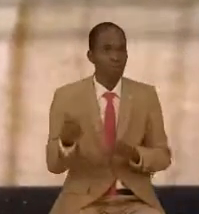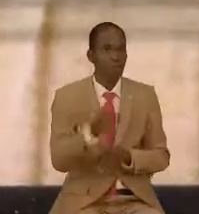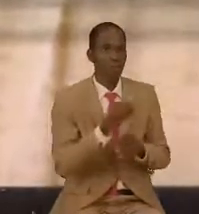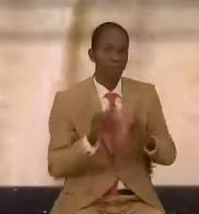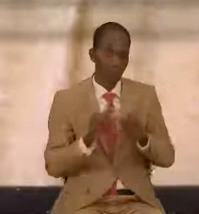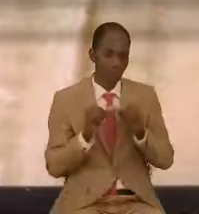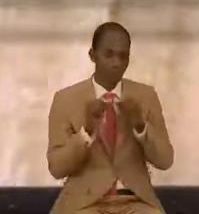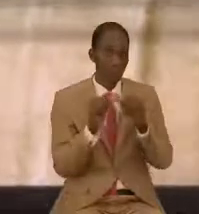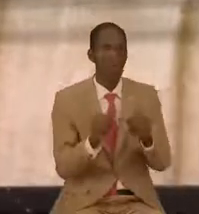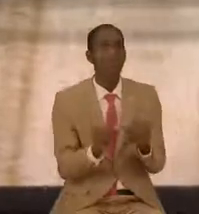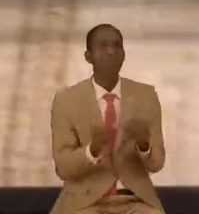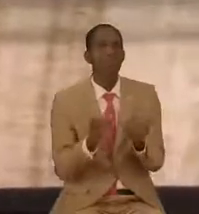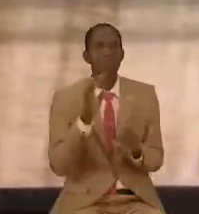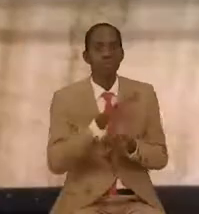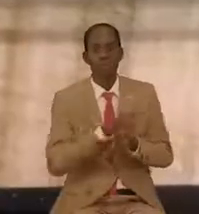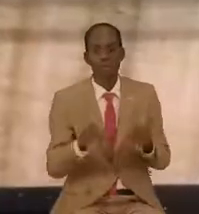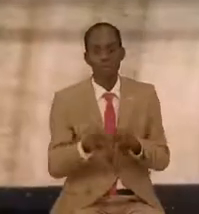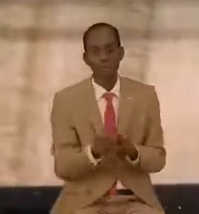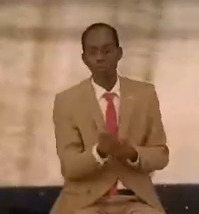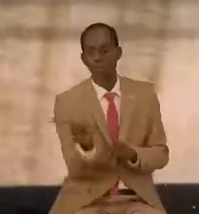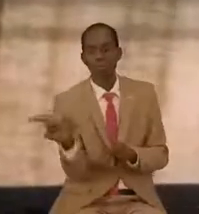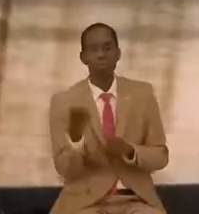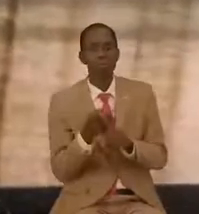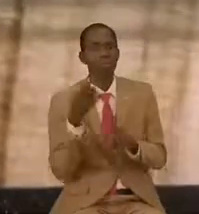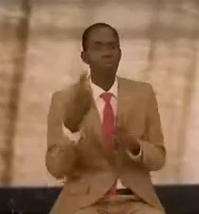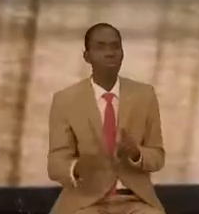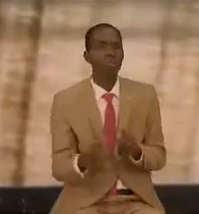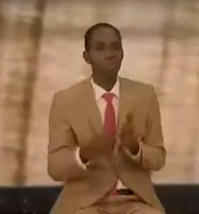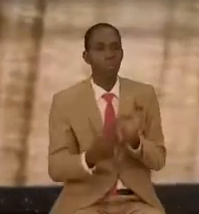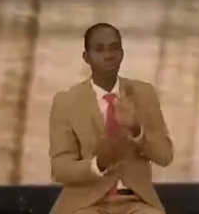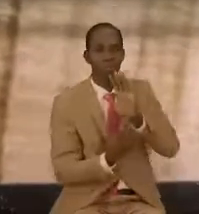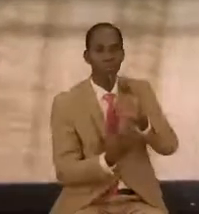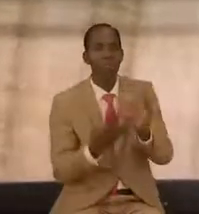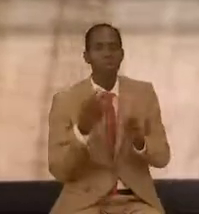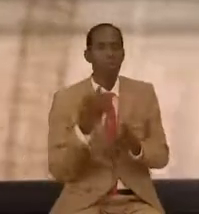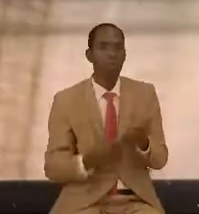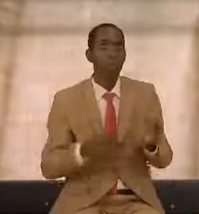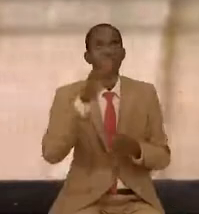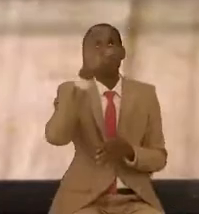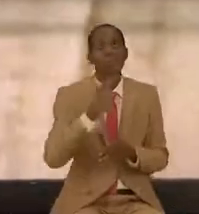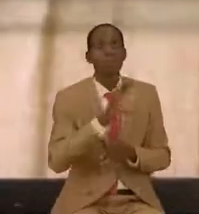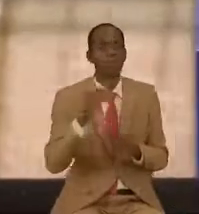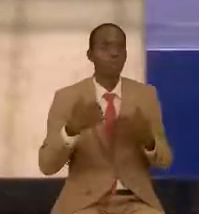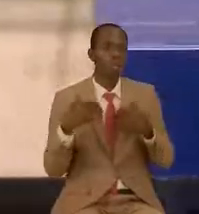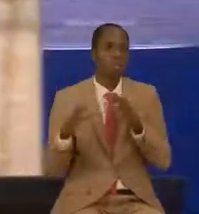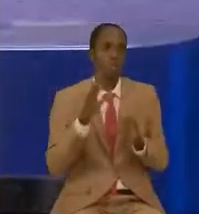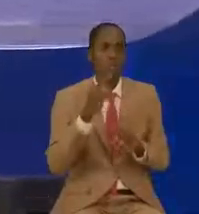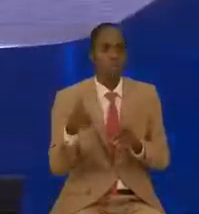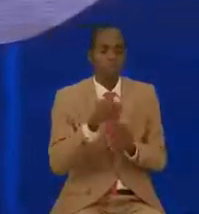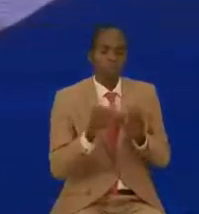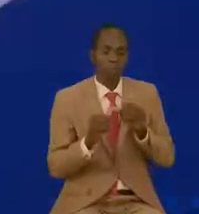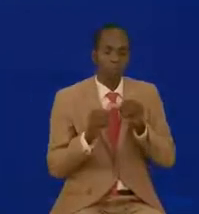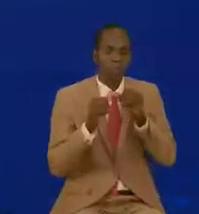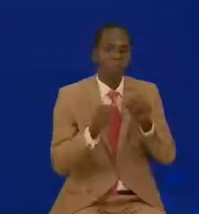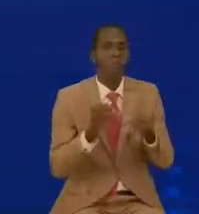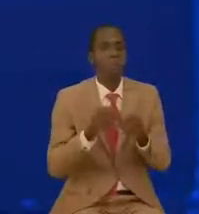moins vous demeurez fondés, si vous ne déviez pas de la révélation de ce que Christ a fait, si vous